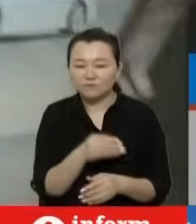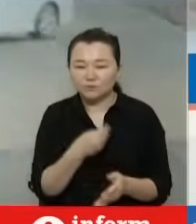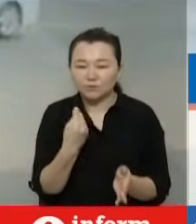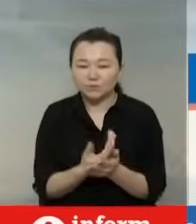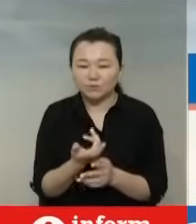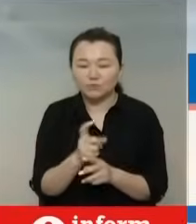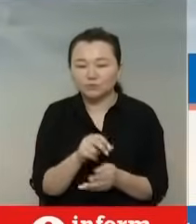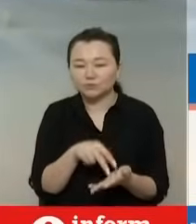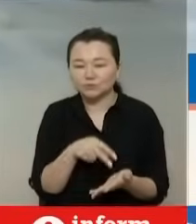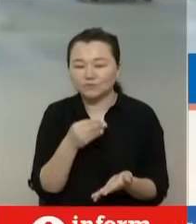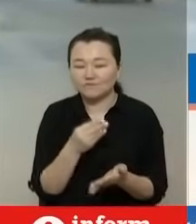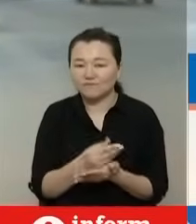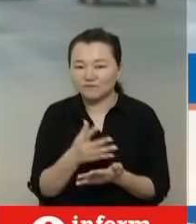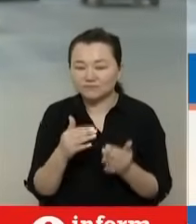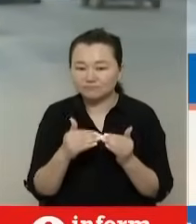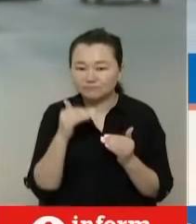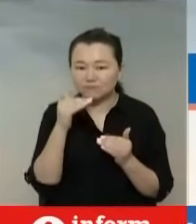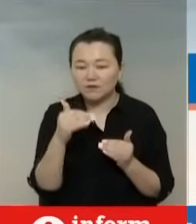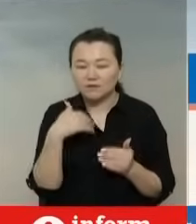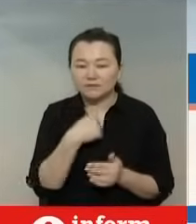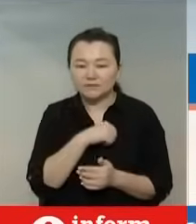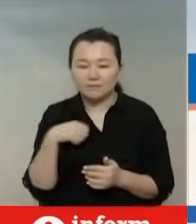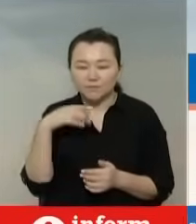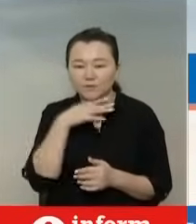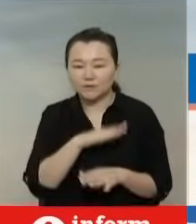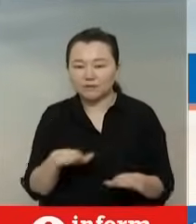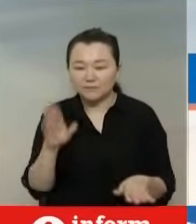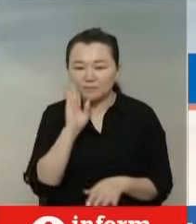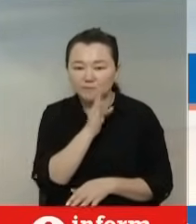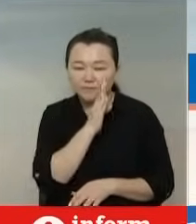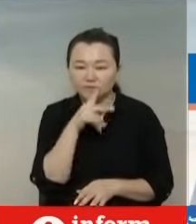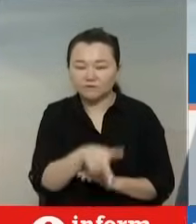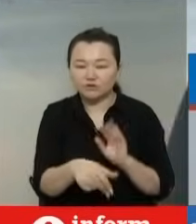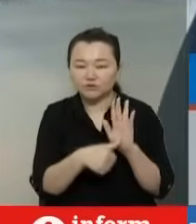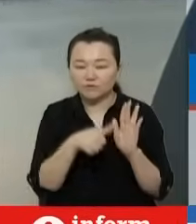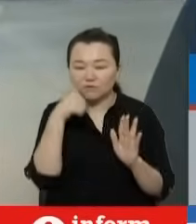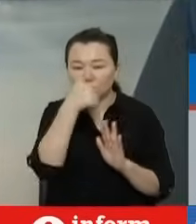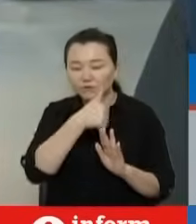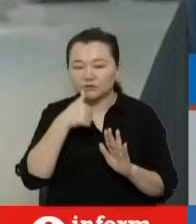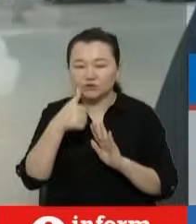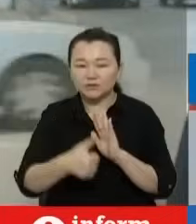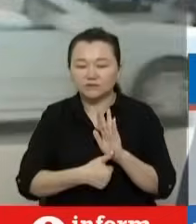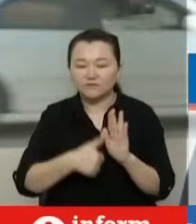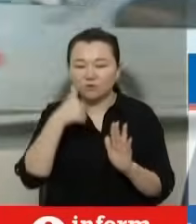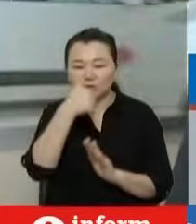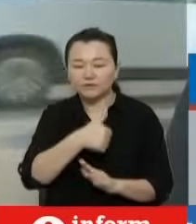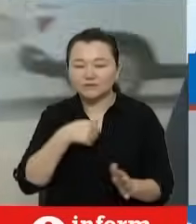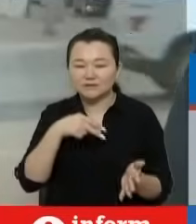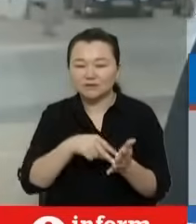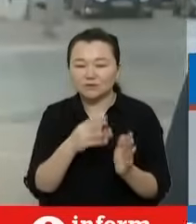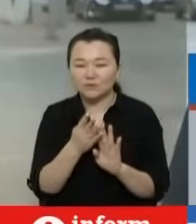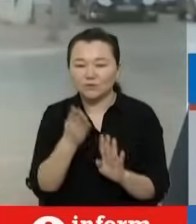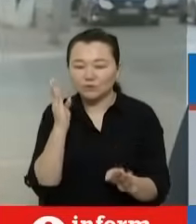очень высокие. Я вот сама многодетная мать с 2006 года, 16 года стою, но в